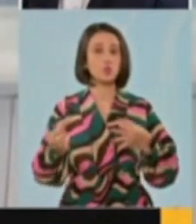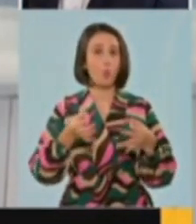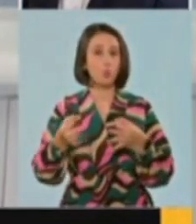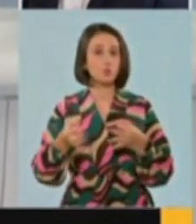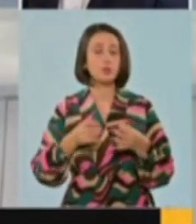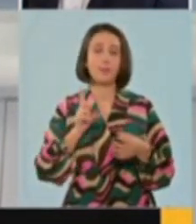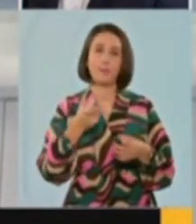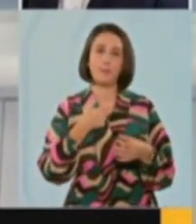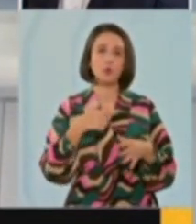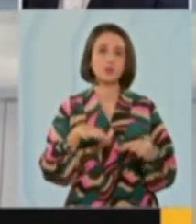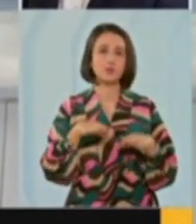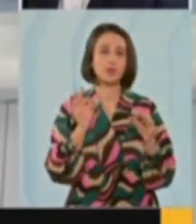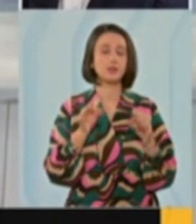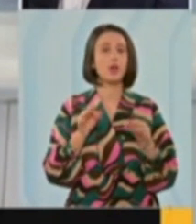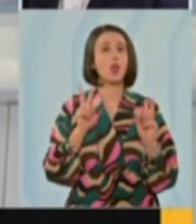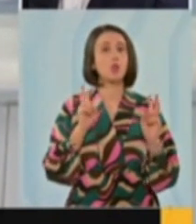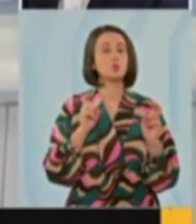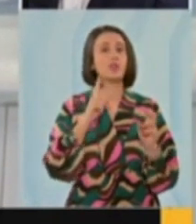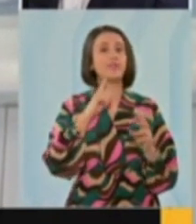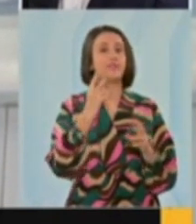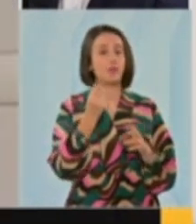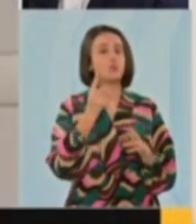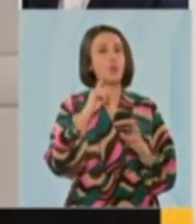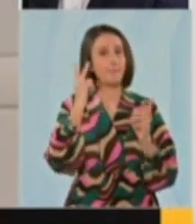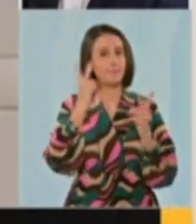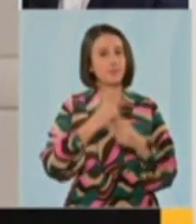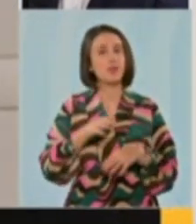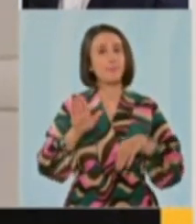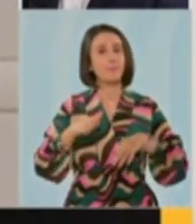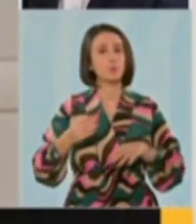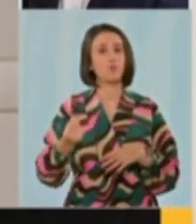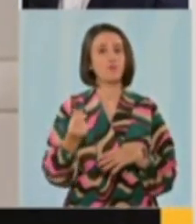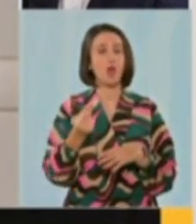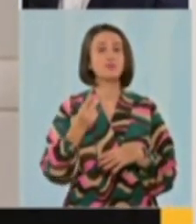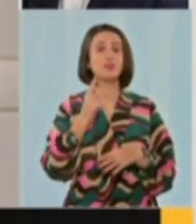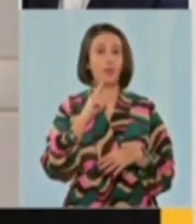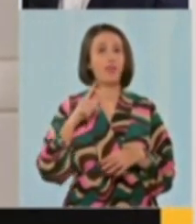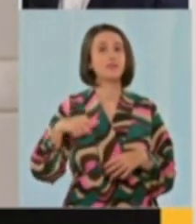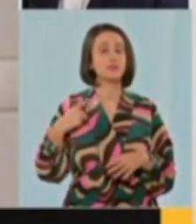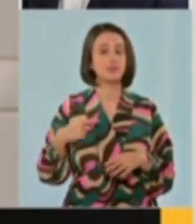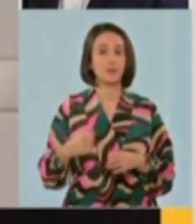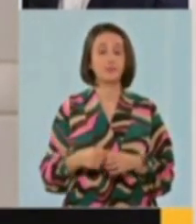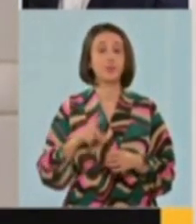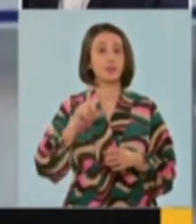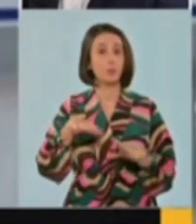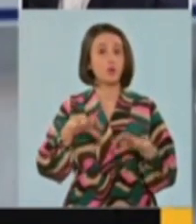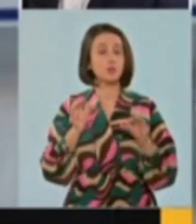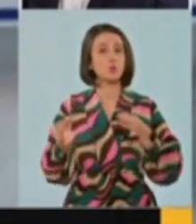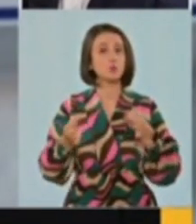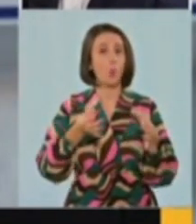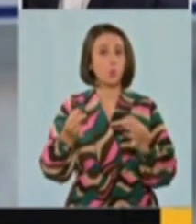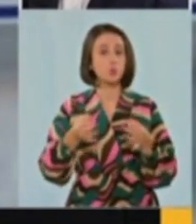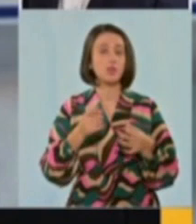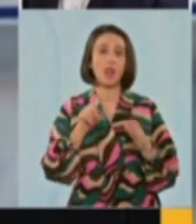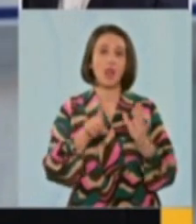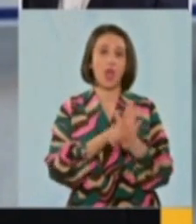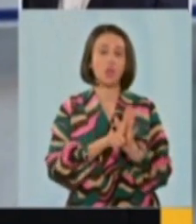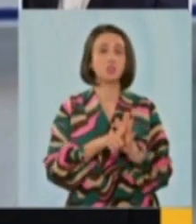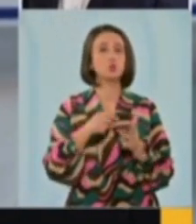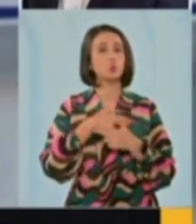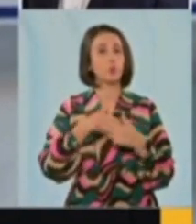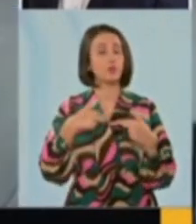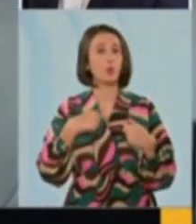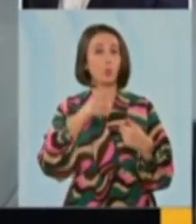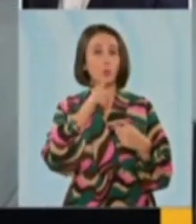Soluțiile pot fi găsite, resurse financiare, am înțeles de la Ministerul de Finanțe că există. Trebuie găsită soluția legală, juridică,